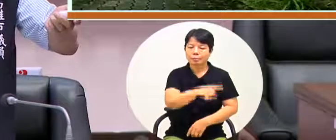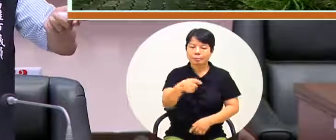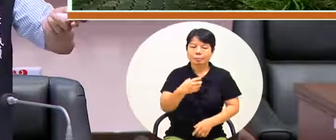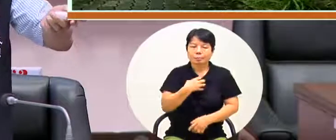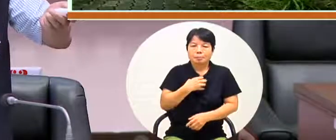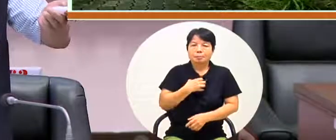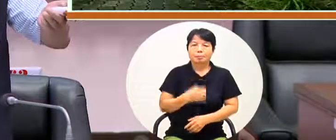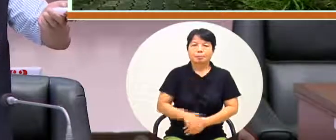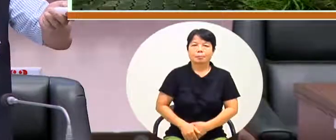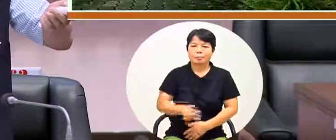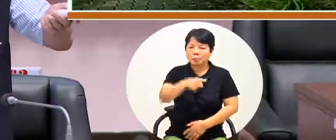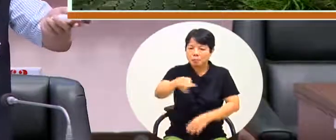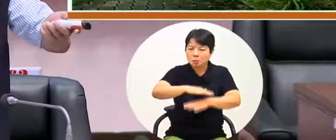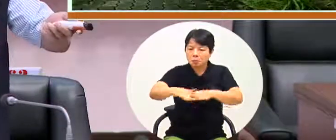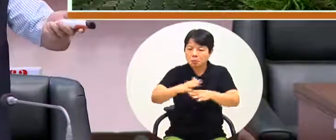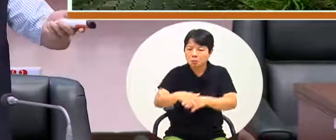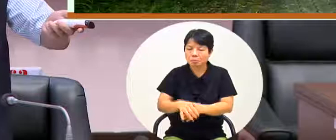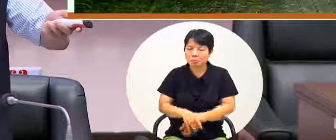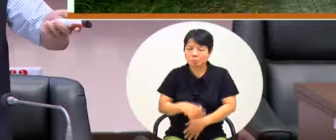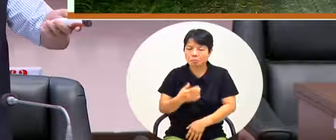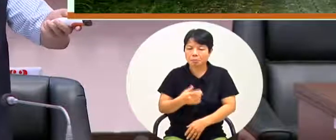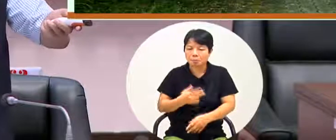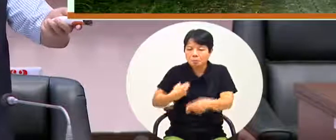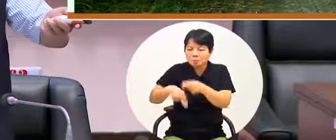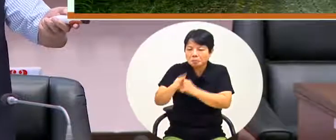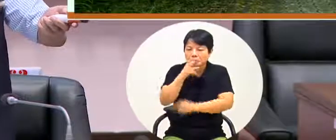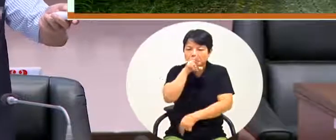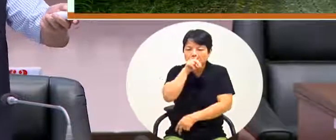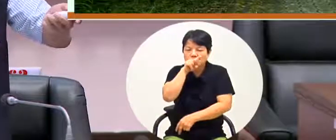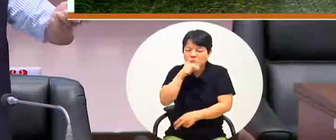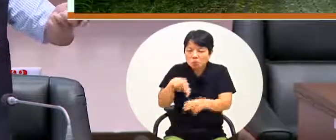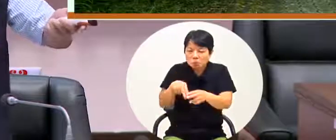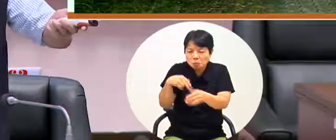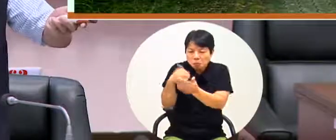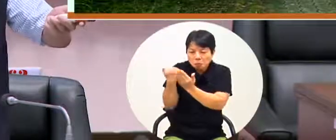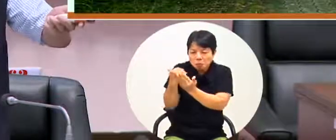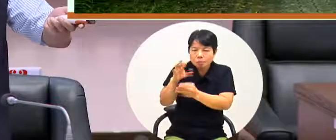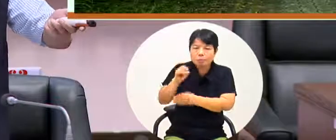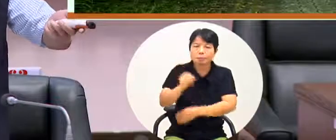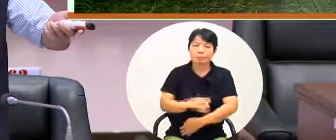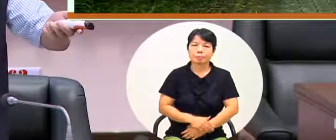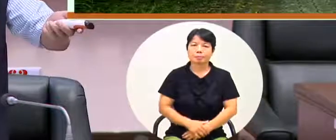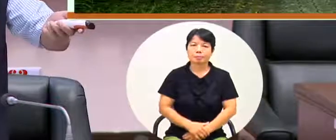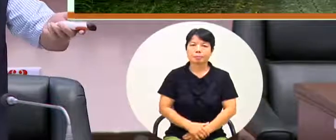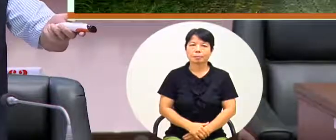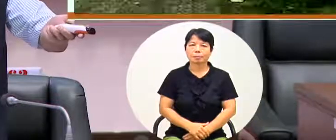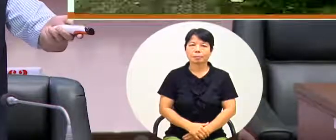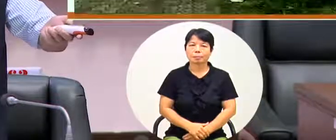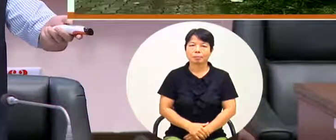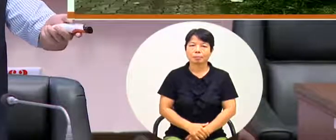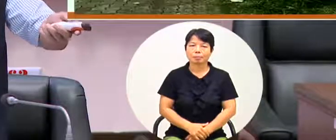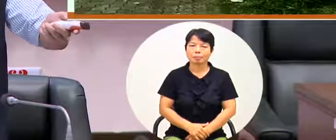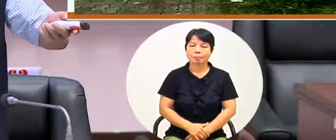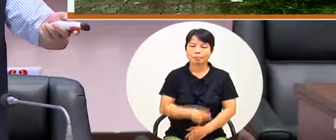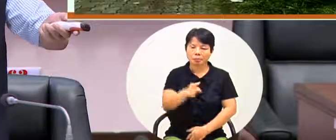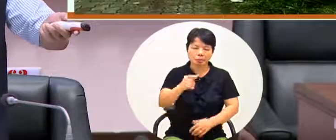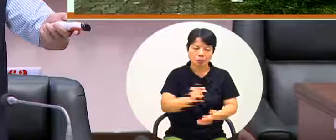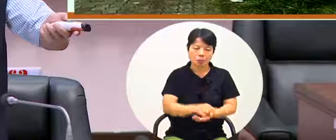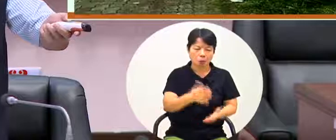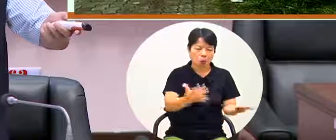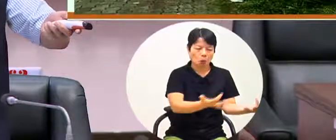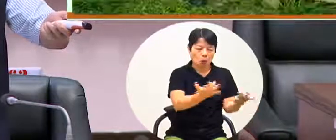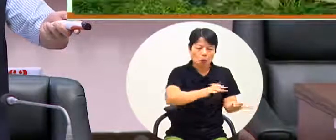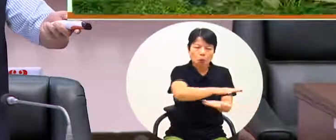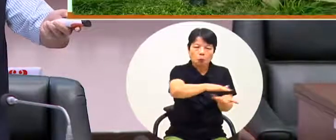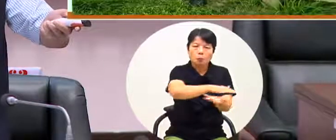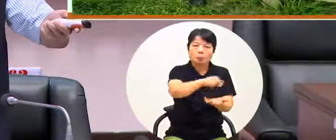虫，覕啥物蛇啊是啥货吼。啊，你停车拢已经杂草丛生吼，啊是毋是爱做整理